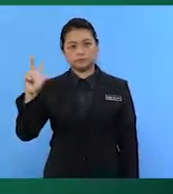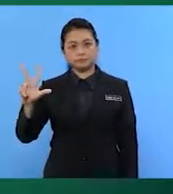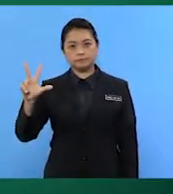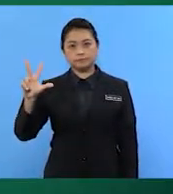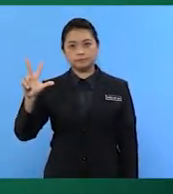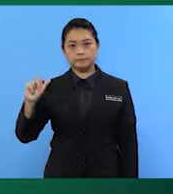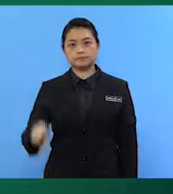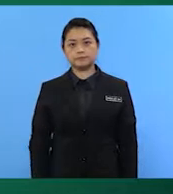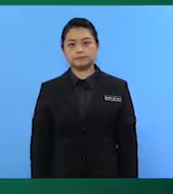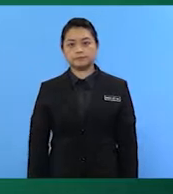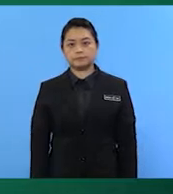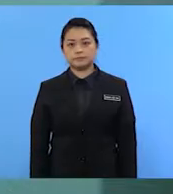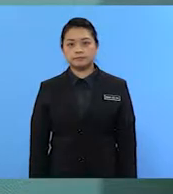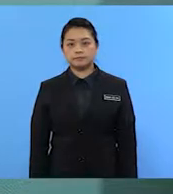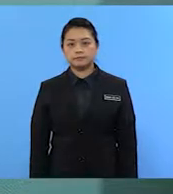3.